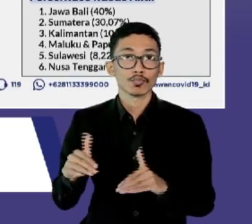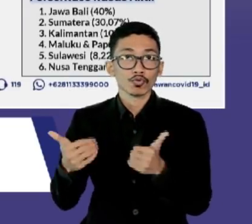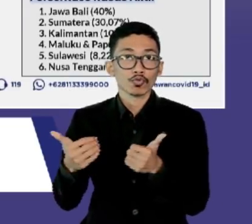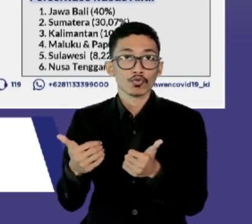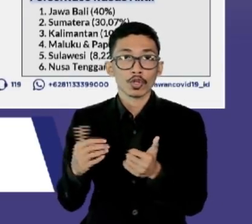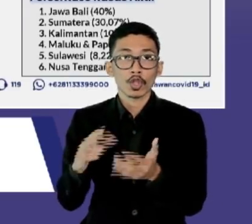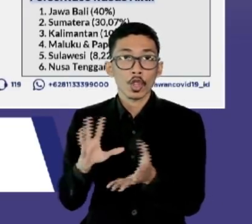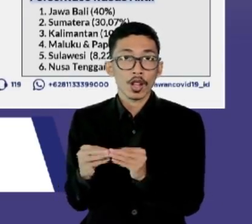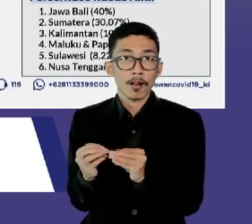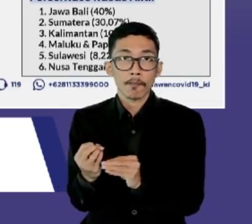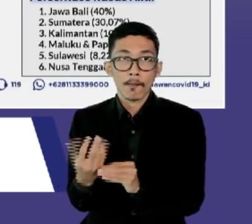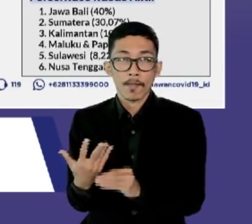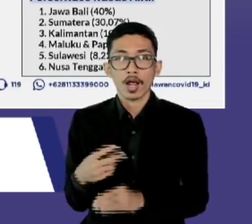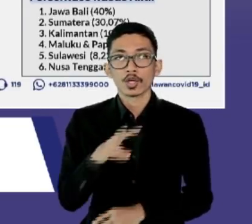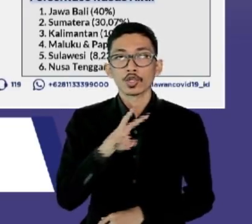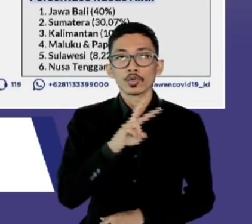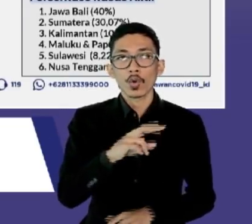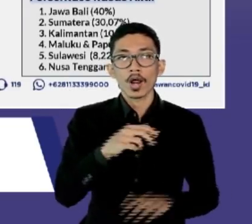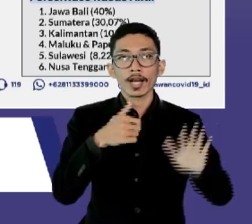sebanyak